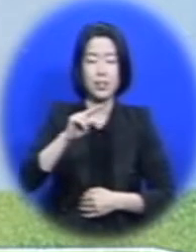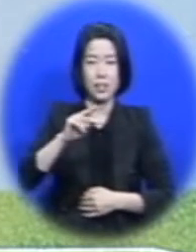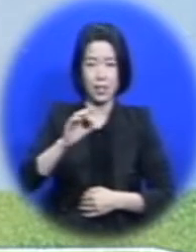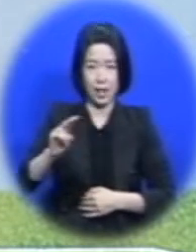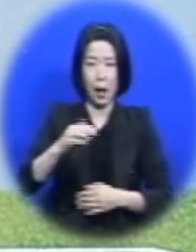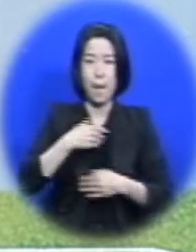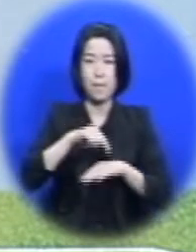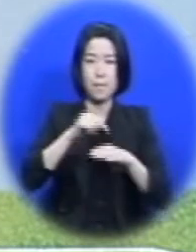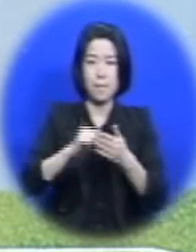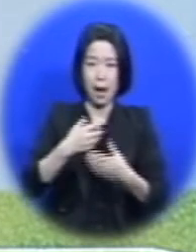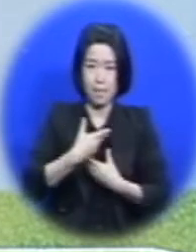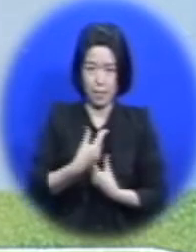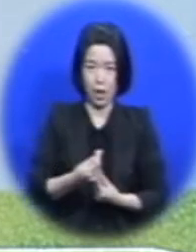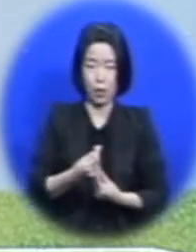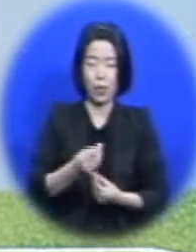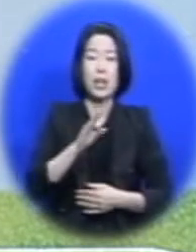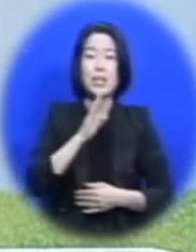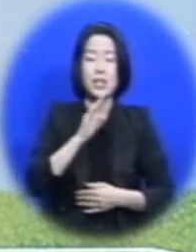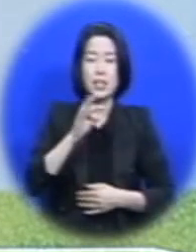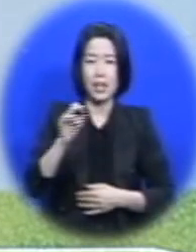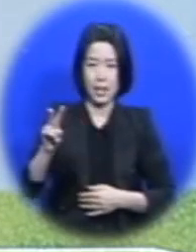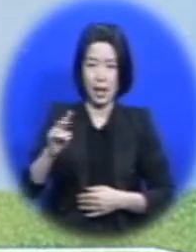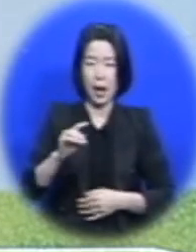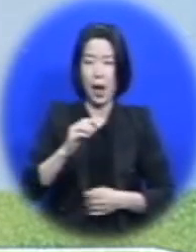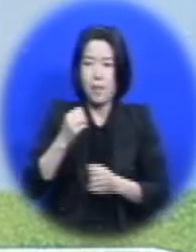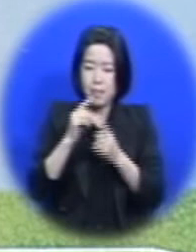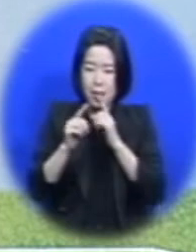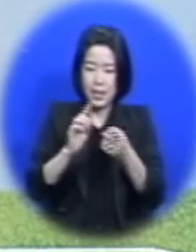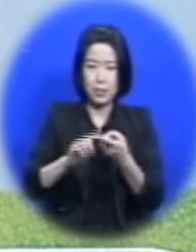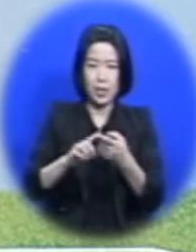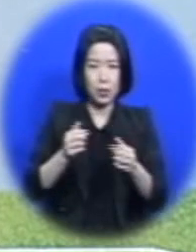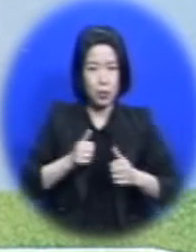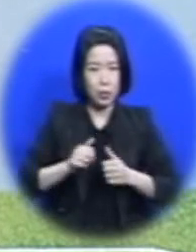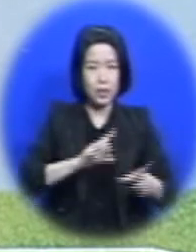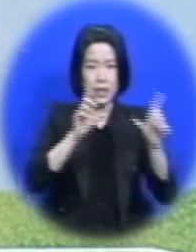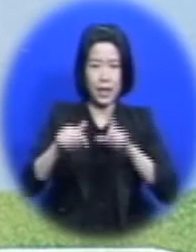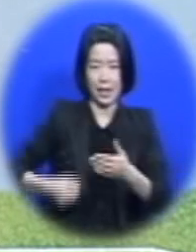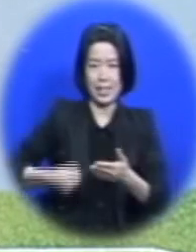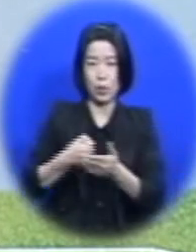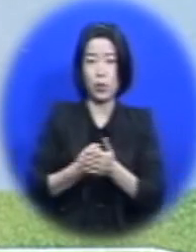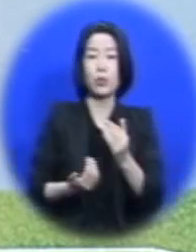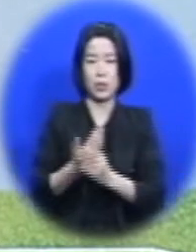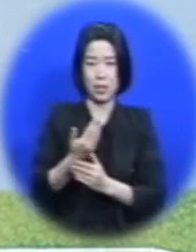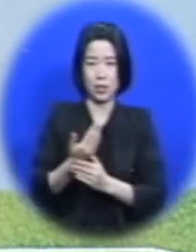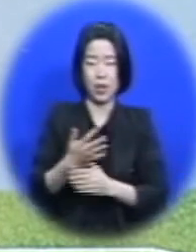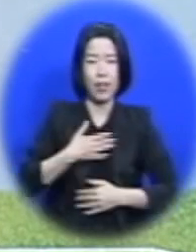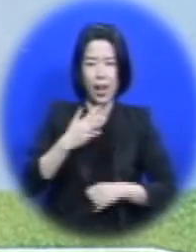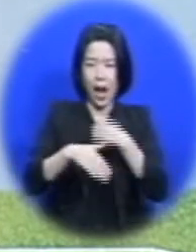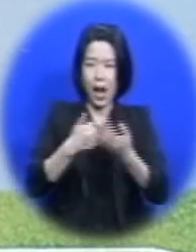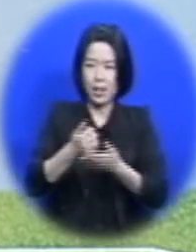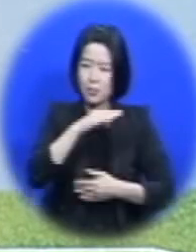편안하고 그래야 말씀대로 사는 용기도 생기는 거 아닙니까 까 우리가 하나님을 내가 제대로